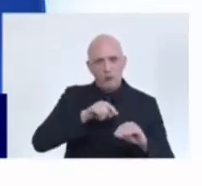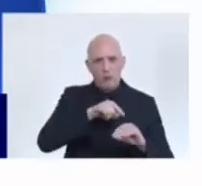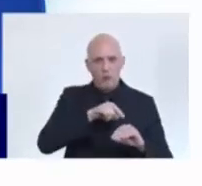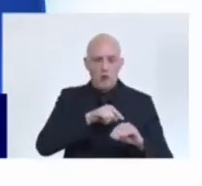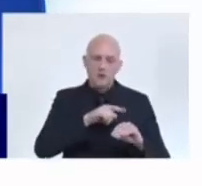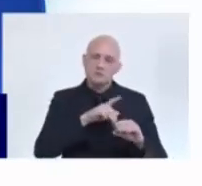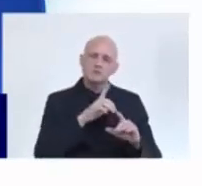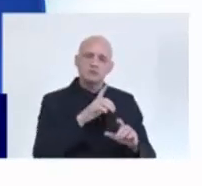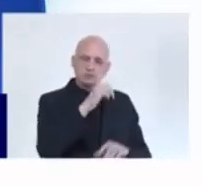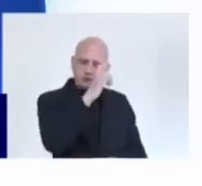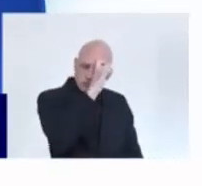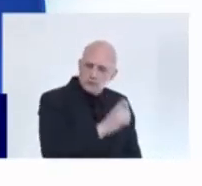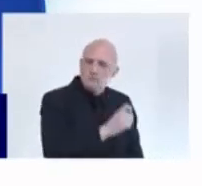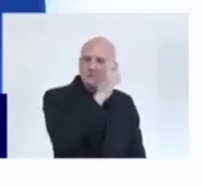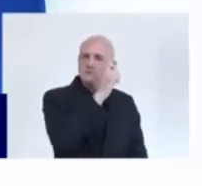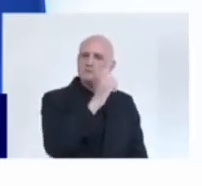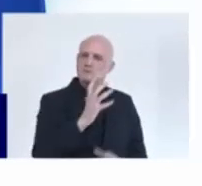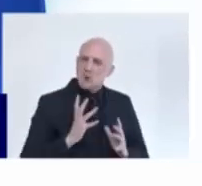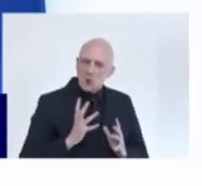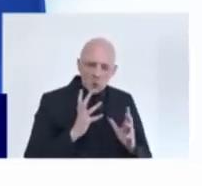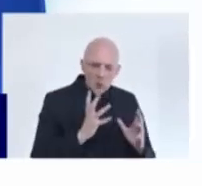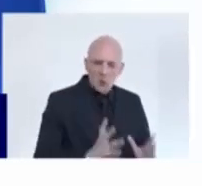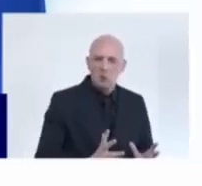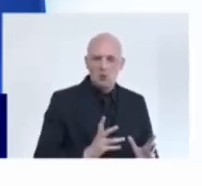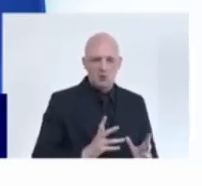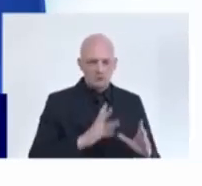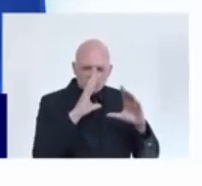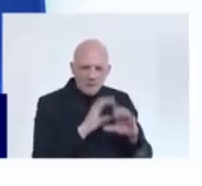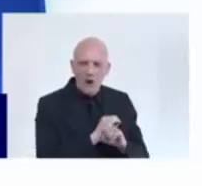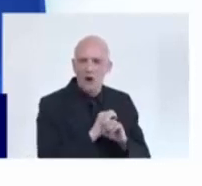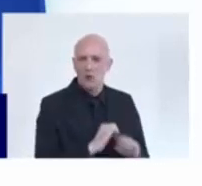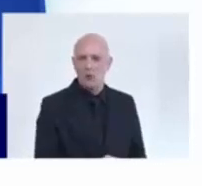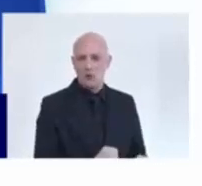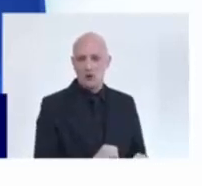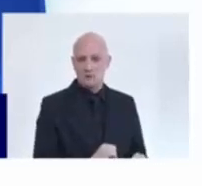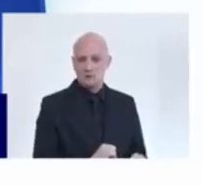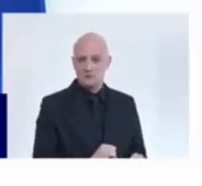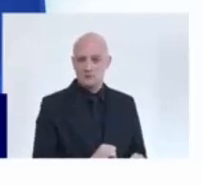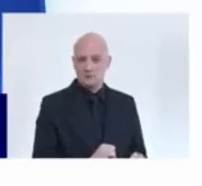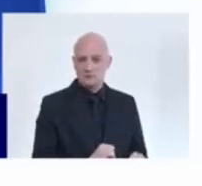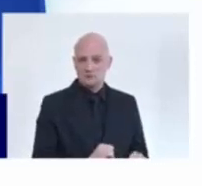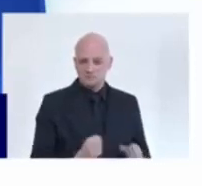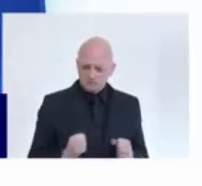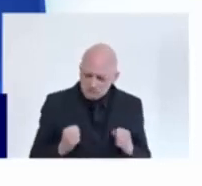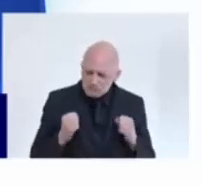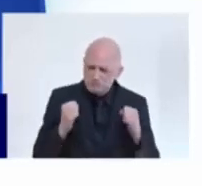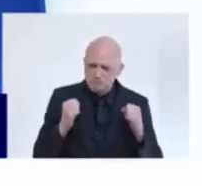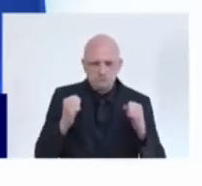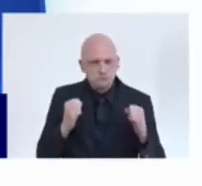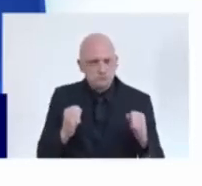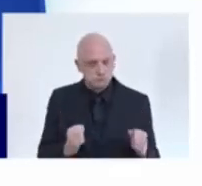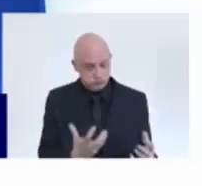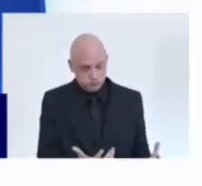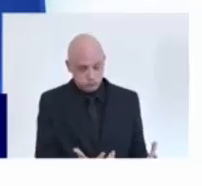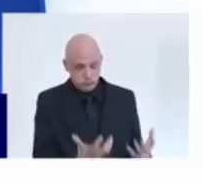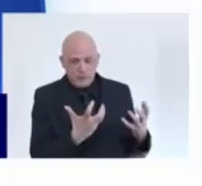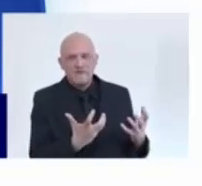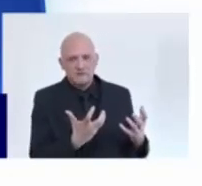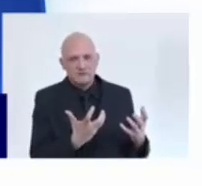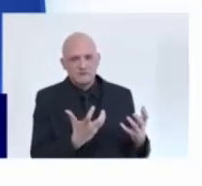ben ils suivent tous les autres pays parce qu'en fait ils avaient ils sont rendus compte que tous les autres pays avaient raison donc voilà